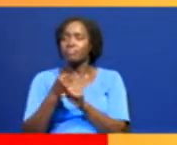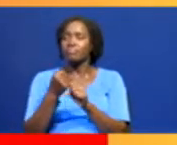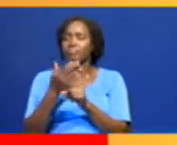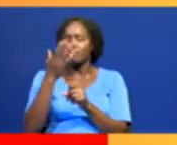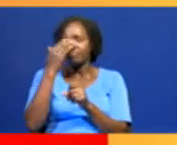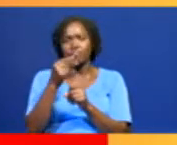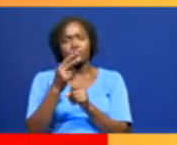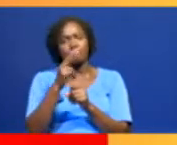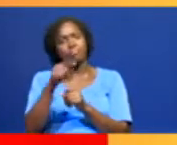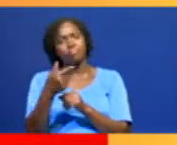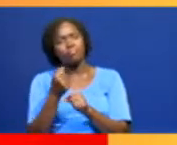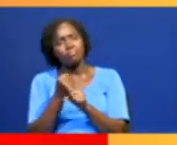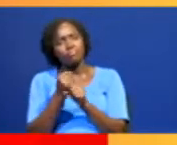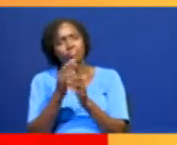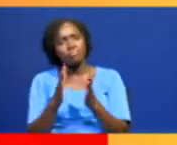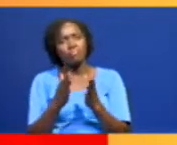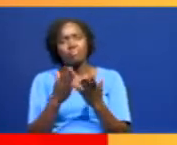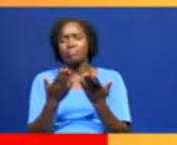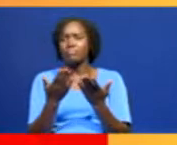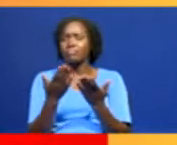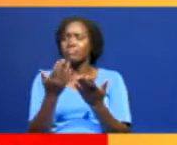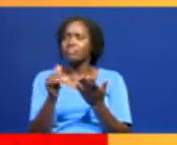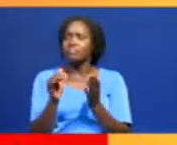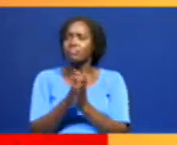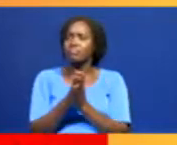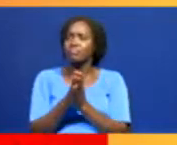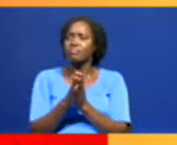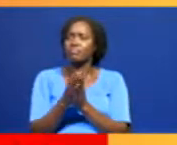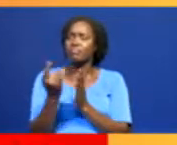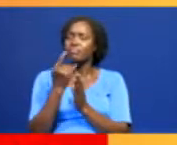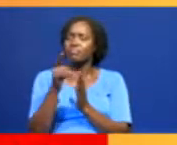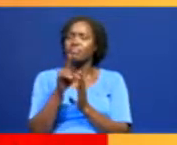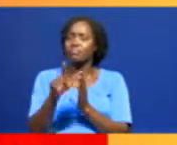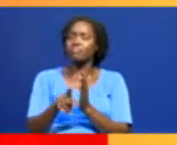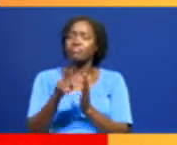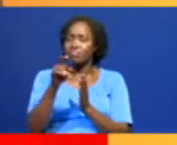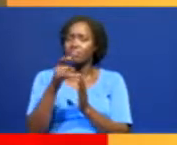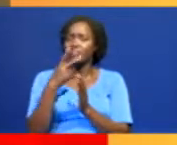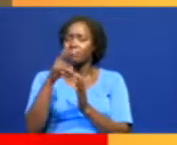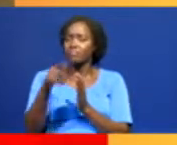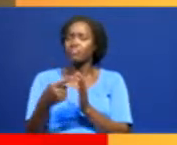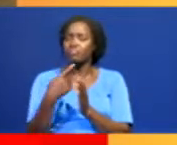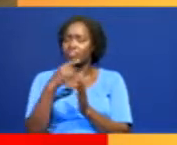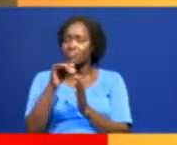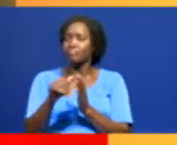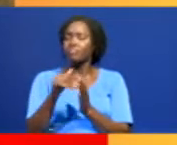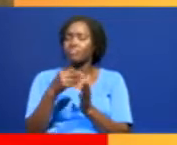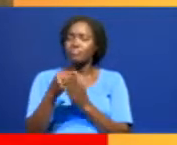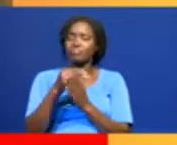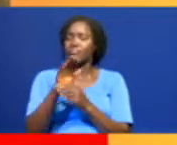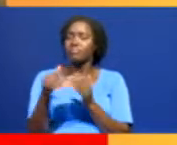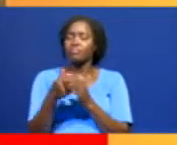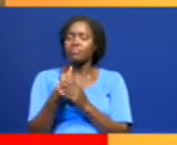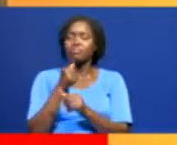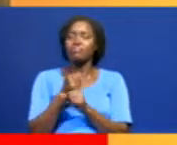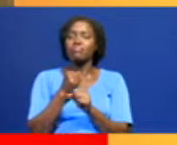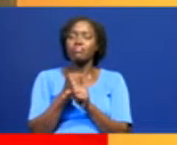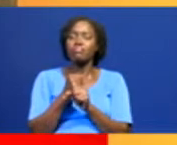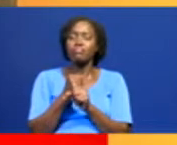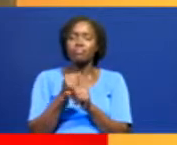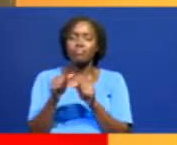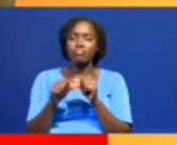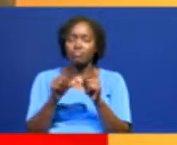2,000? Licha ya kuwa wafanyikazi 2,000 ndio pengine wangehitajika katika ile county ili pesa zote ziweze kufanya kazi za